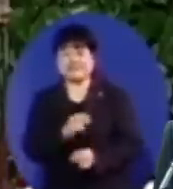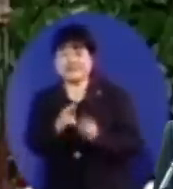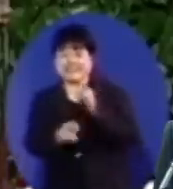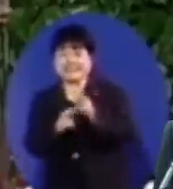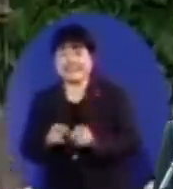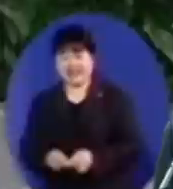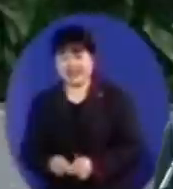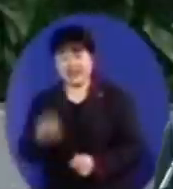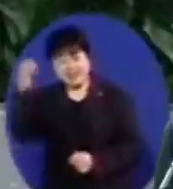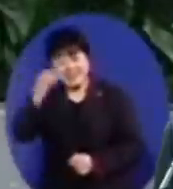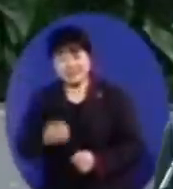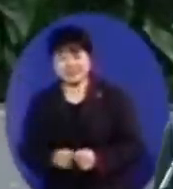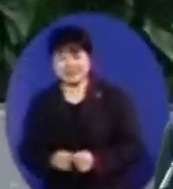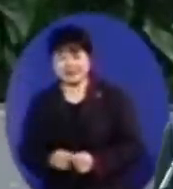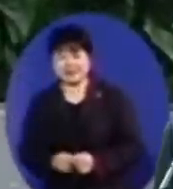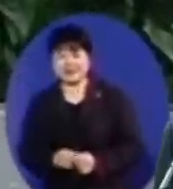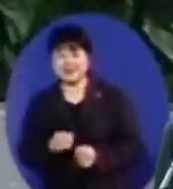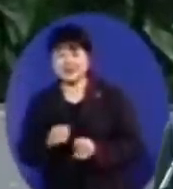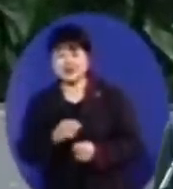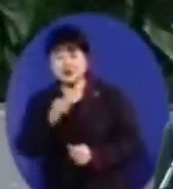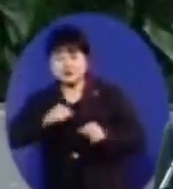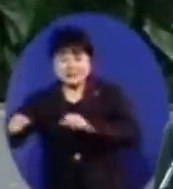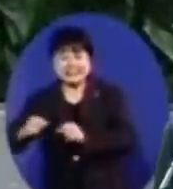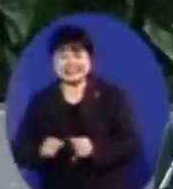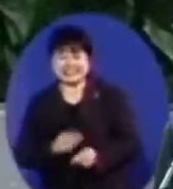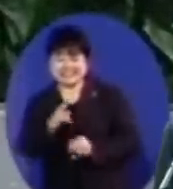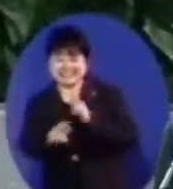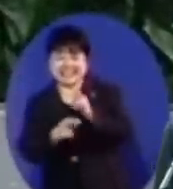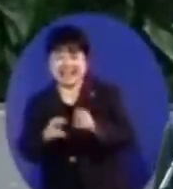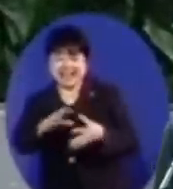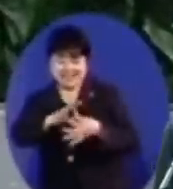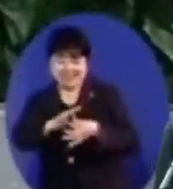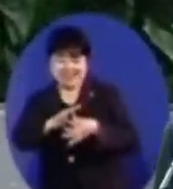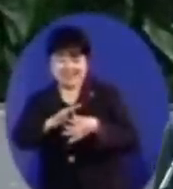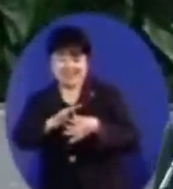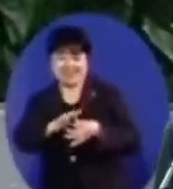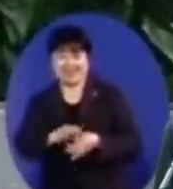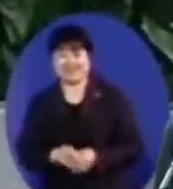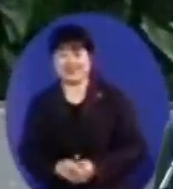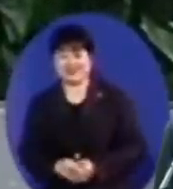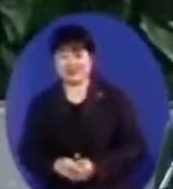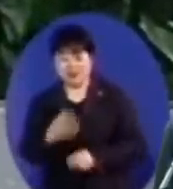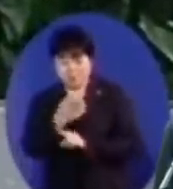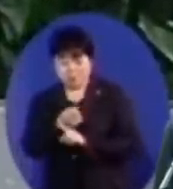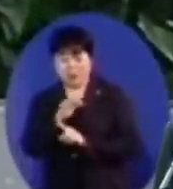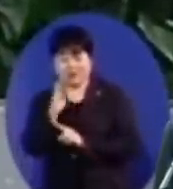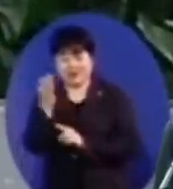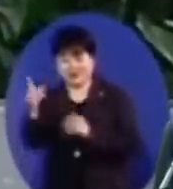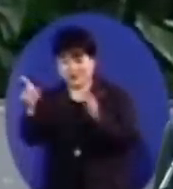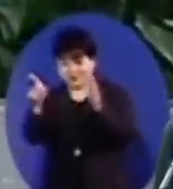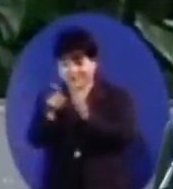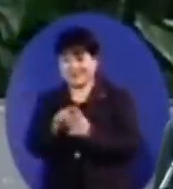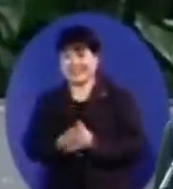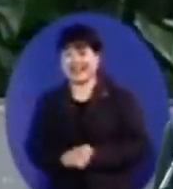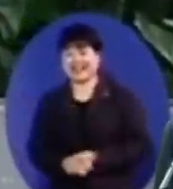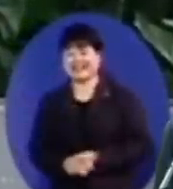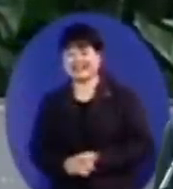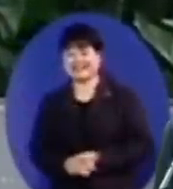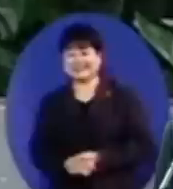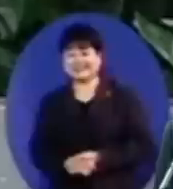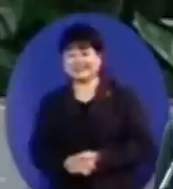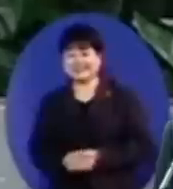성령님이 기관차고요. 성령께 연결만 되면 보통 보배가 아닙니다.